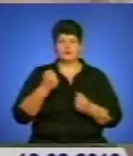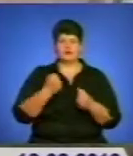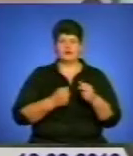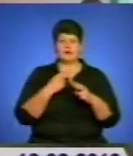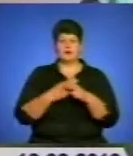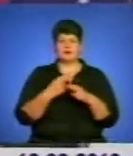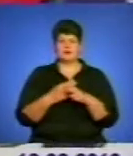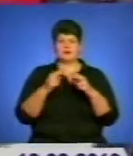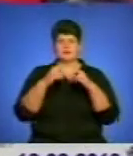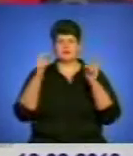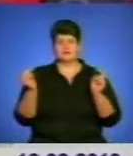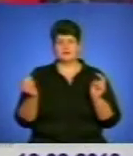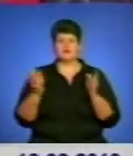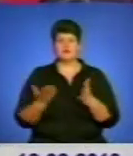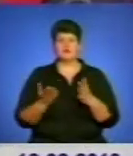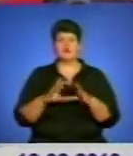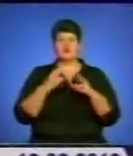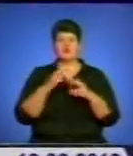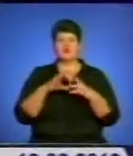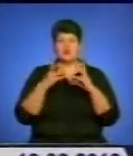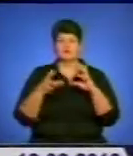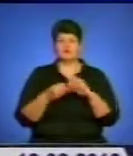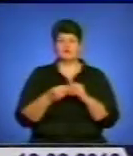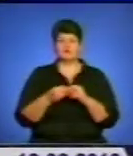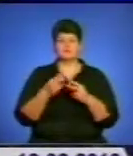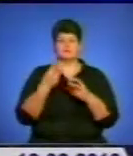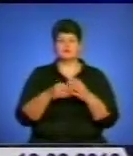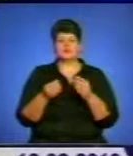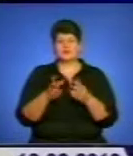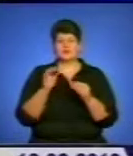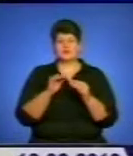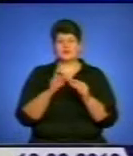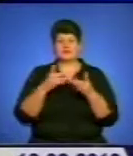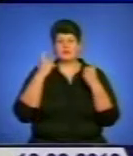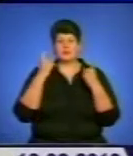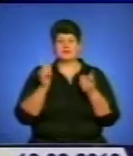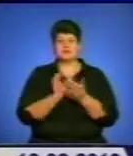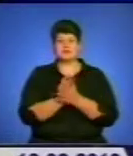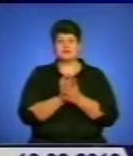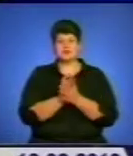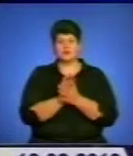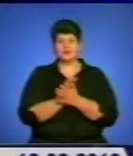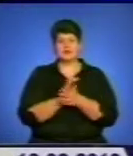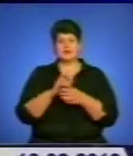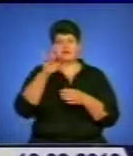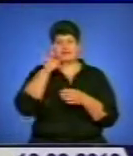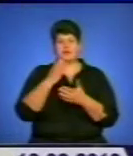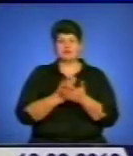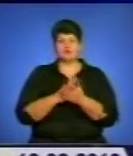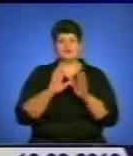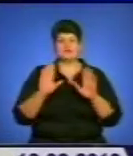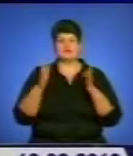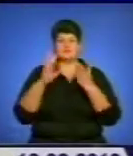конструкції складського приміщення. Сума матеріальних збитків встановлюється. За інформацією прес-служби Управління Державної служби